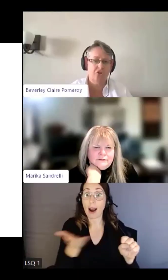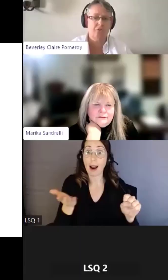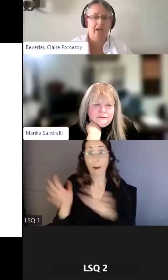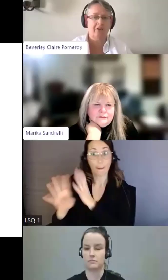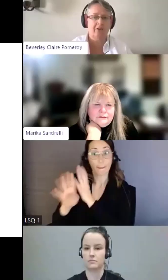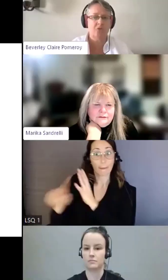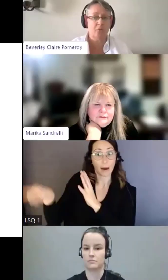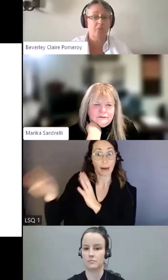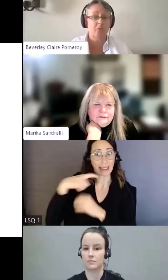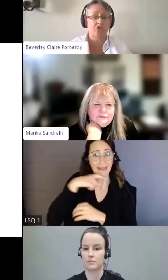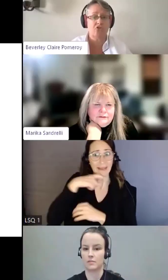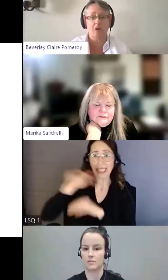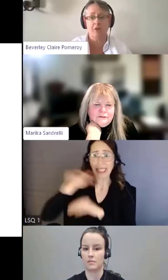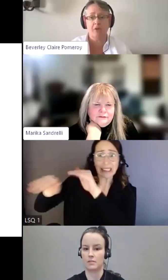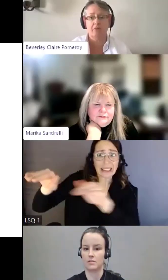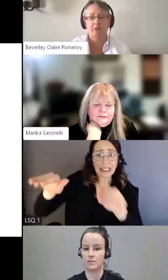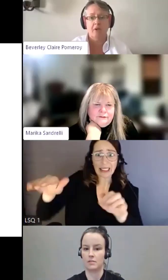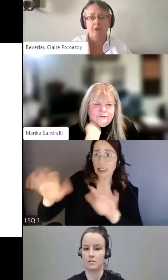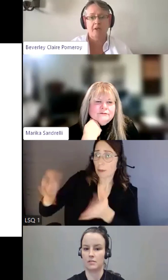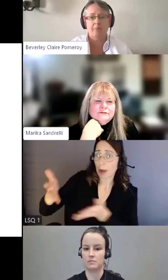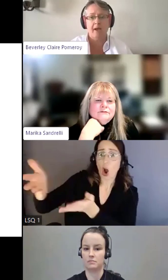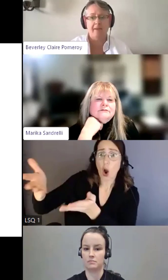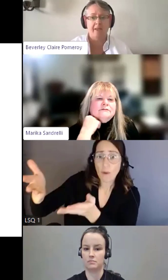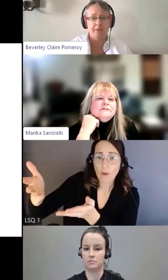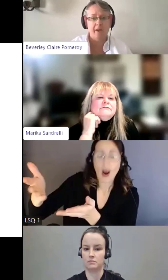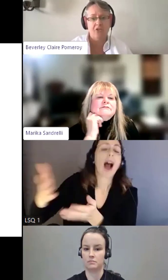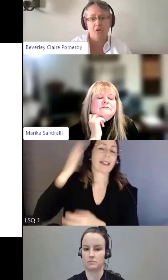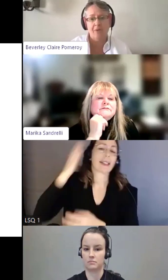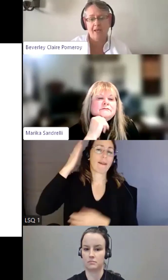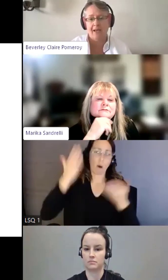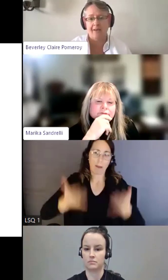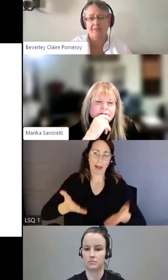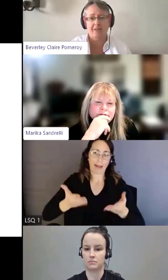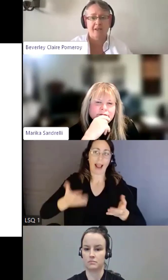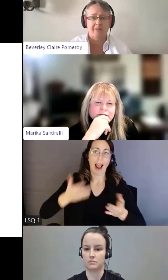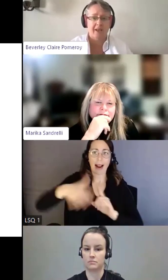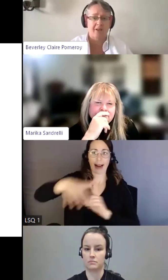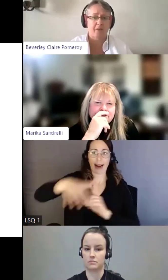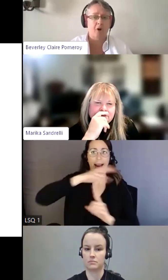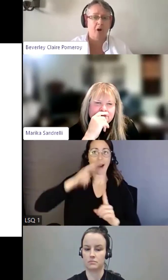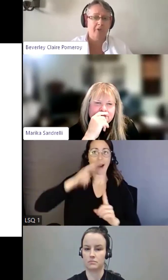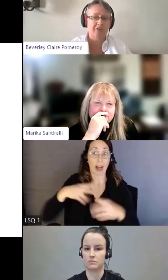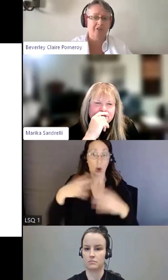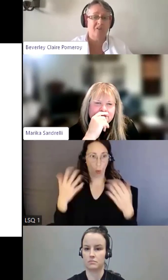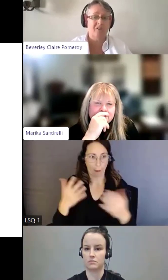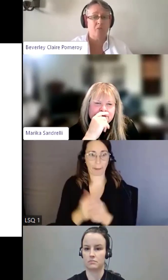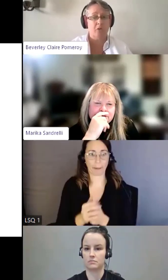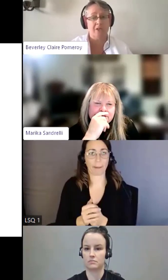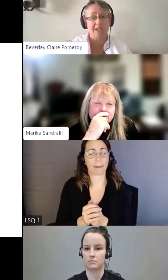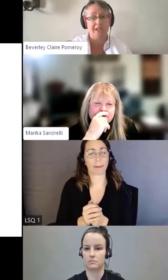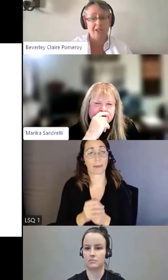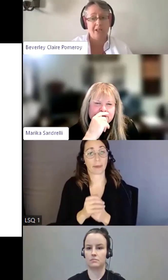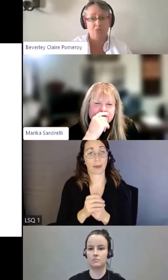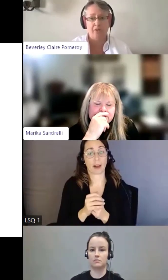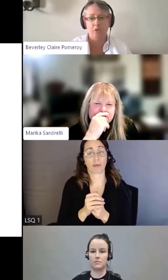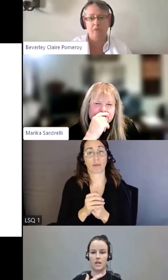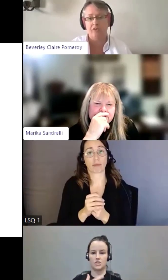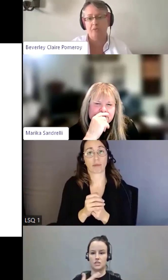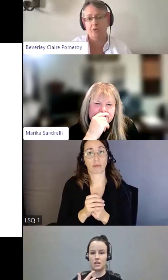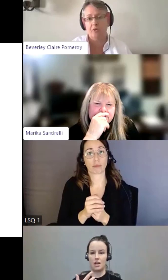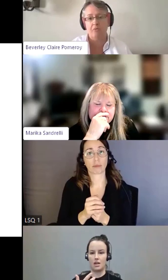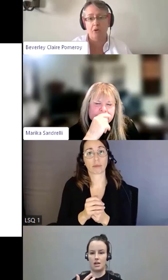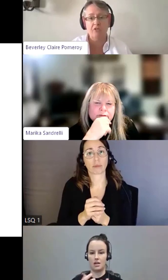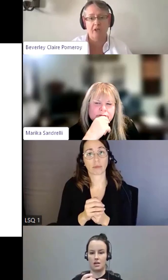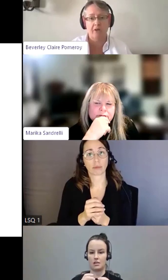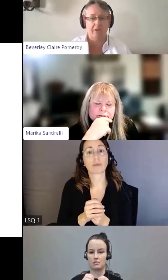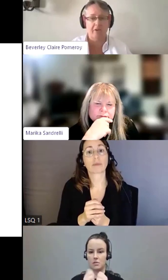actuelle est la suivante. L'impact que cela a eu sur la population auprès de laquelle on est impliqué. On